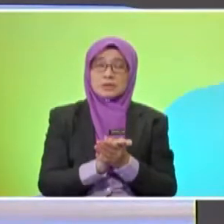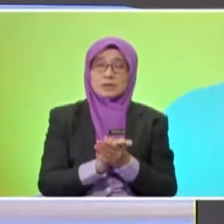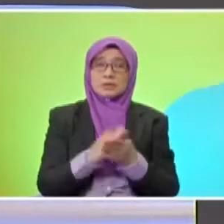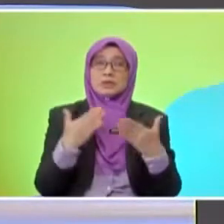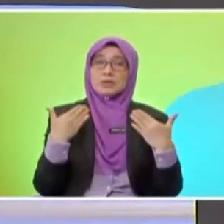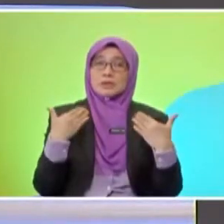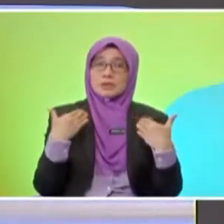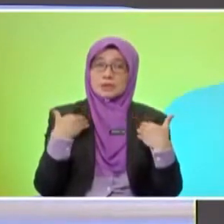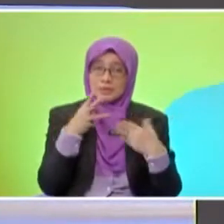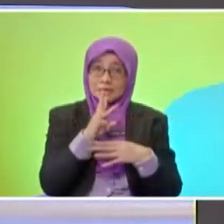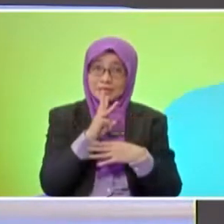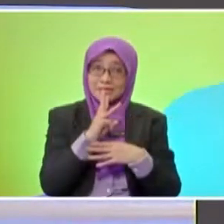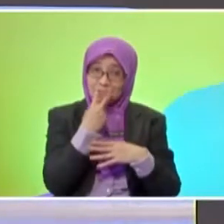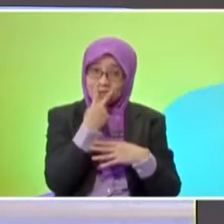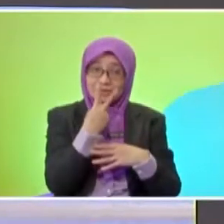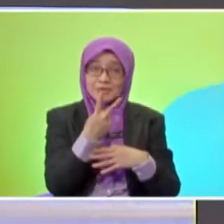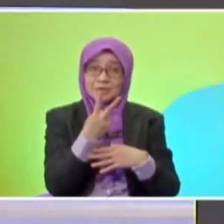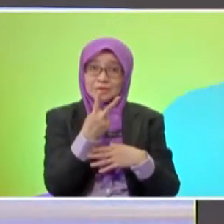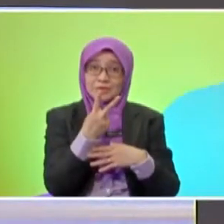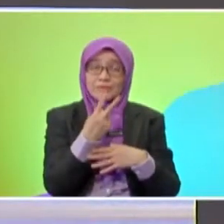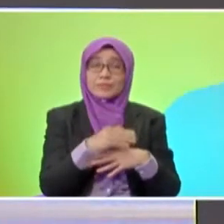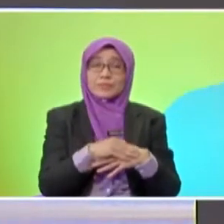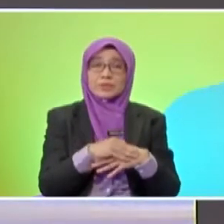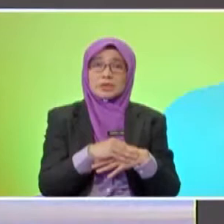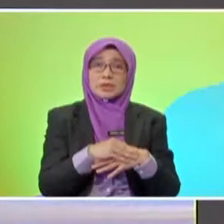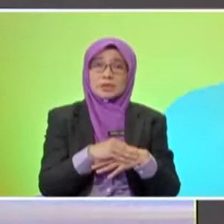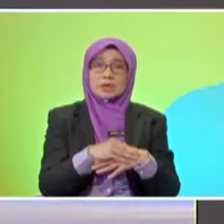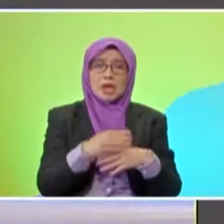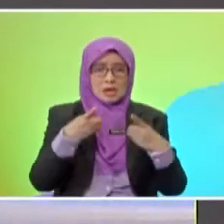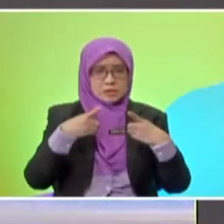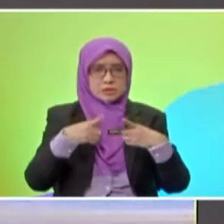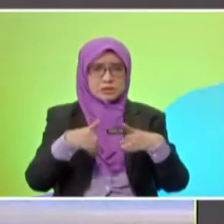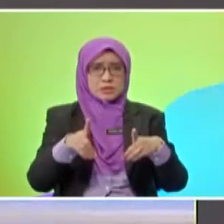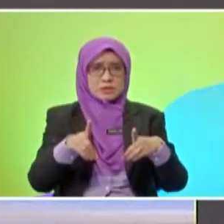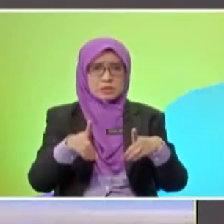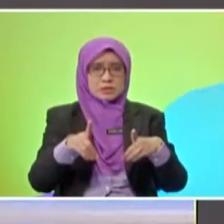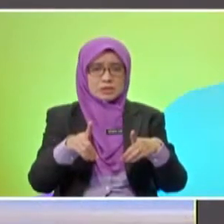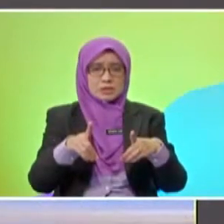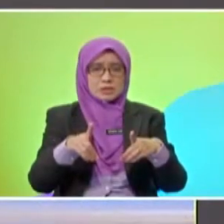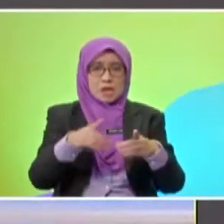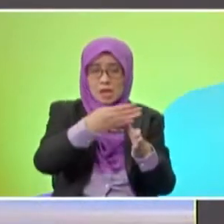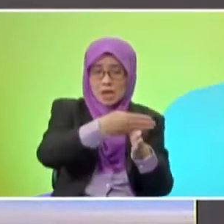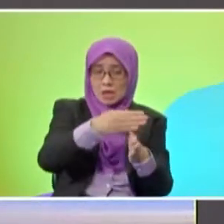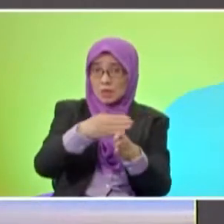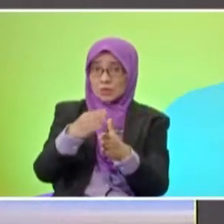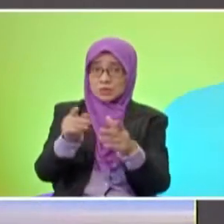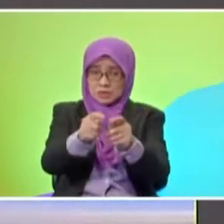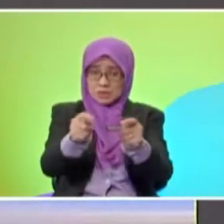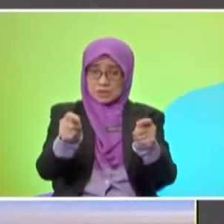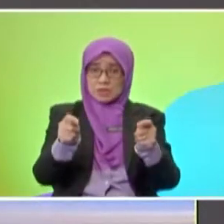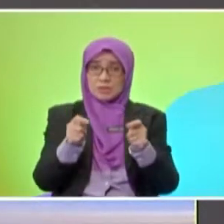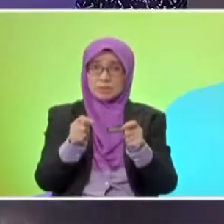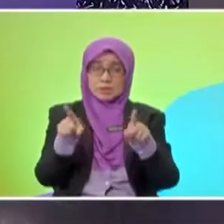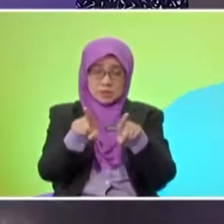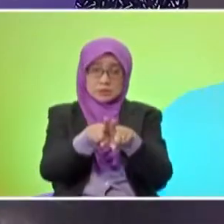lompoa di mana nampaknya Genoa dengan kode Pelangi Tengah berkongsi tempat yang sama Ia mendapatkan sumber